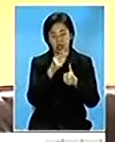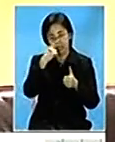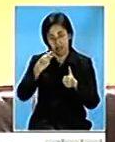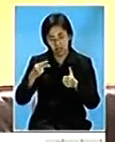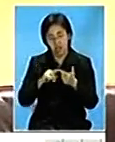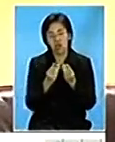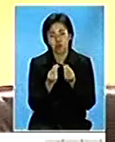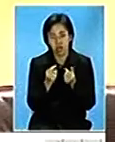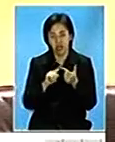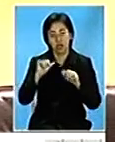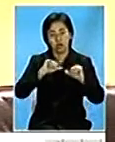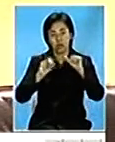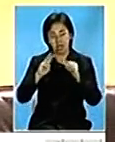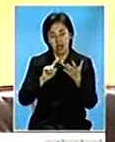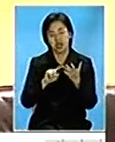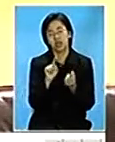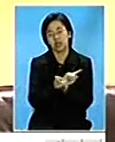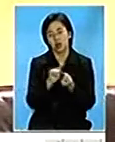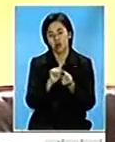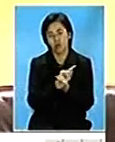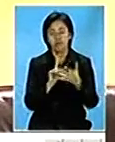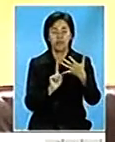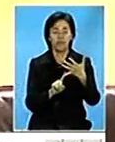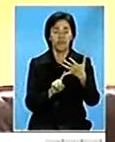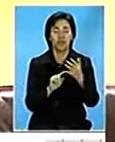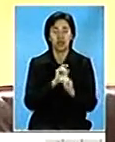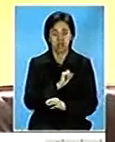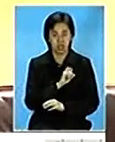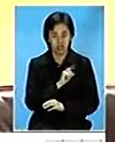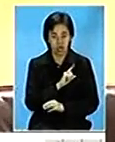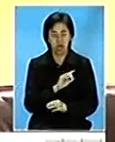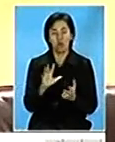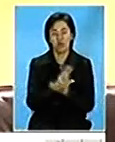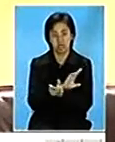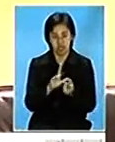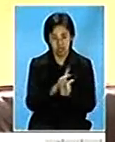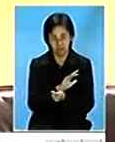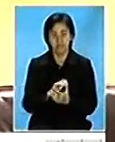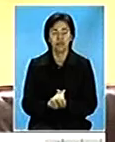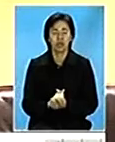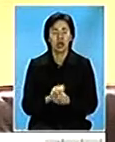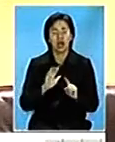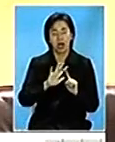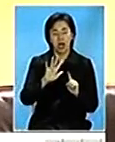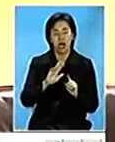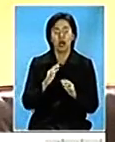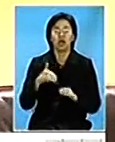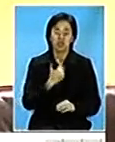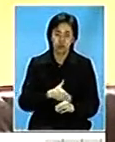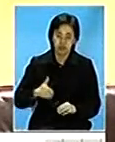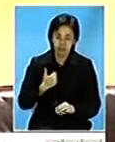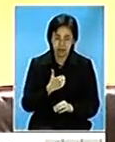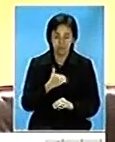คณิตศาสตร์ 3. วิทยาศาสตร์ 4. สังคมศึกษาศาสนาและวัฒนธรรม 5. สุขศึกษาและพละศึกษ